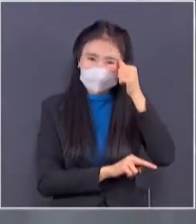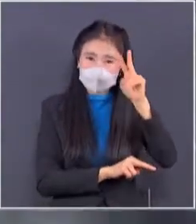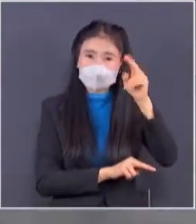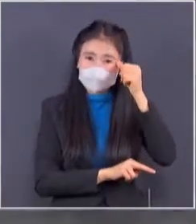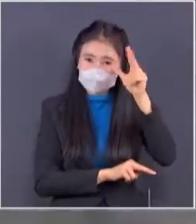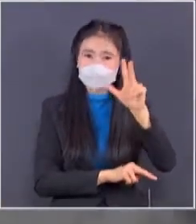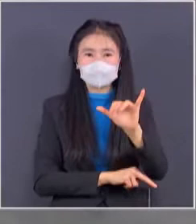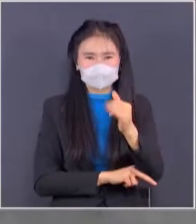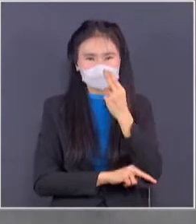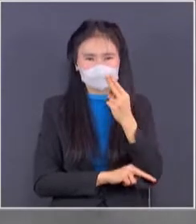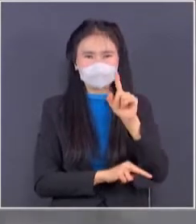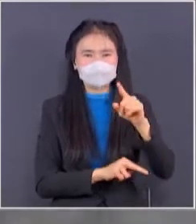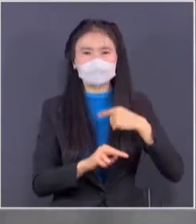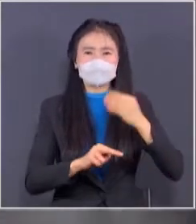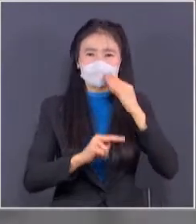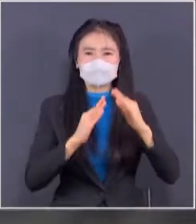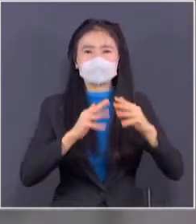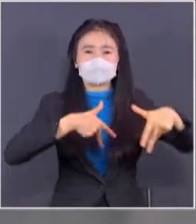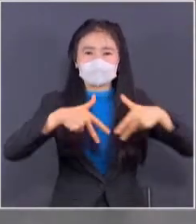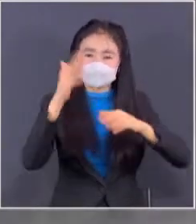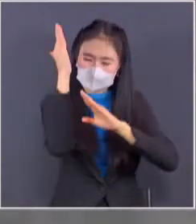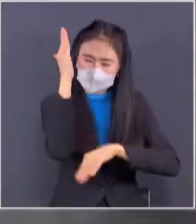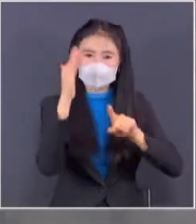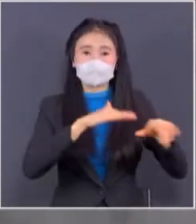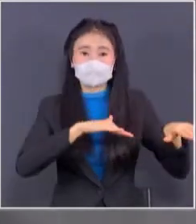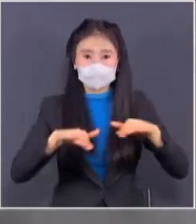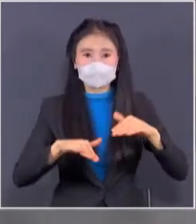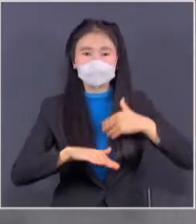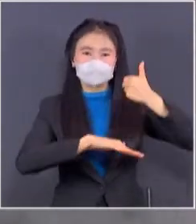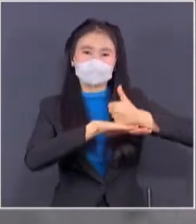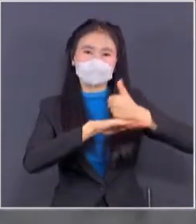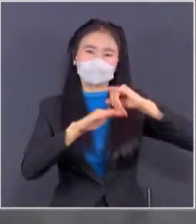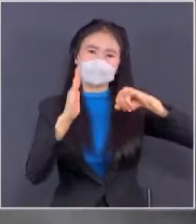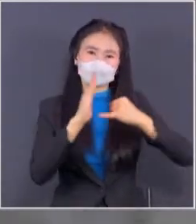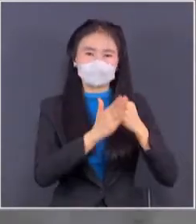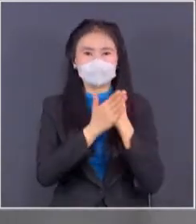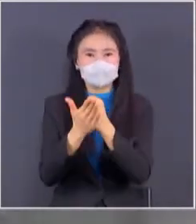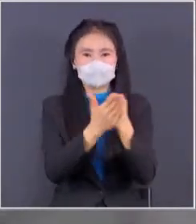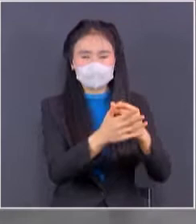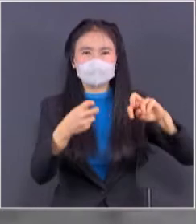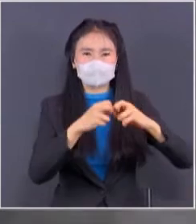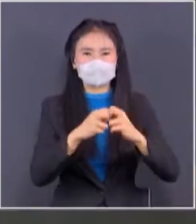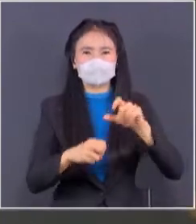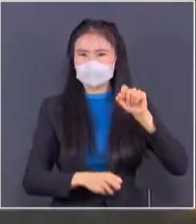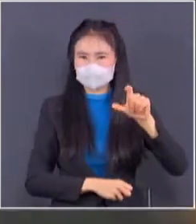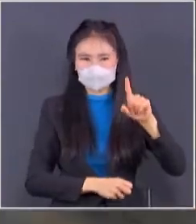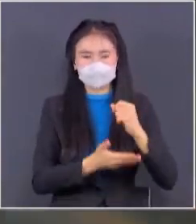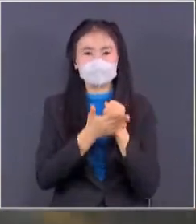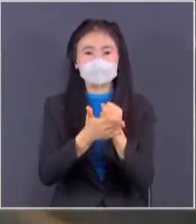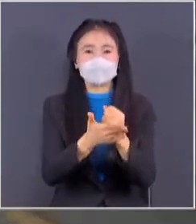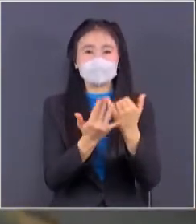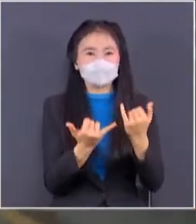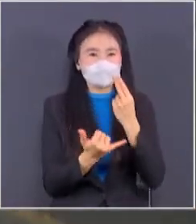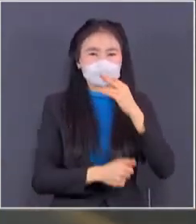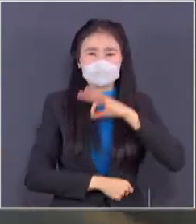เกินนี้ก็ต้องเตรียมความพร้อมรับมือกันหน่อยพร้อมกันนี้ก็สั่งการผู้ว่าราชการจังหวัดเร่งช่วยเหลือผู้ประสบภัยโดยด่วนด้วยนะครับเหตุ